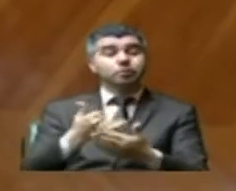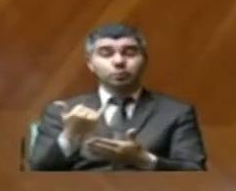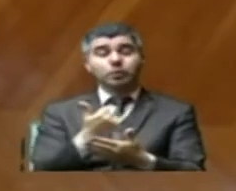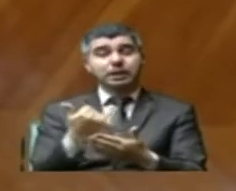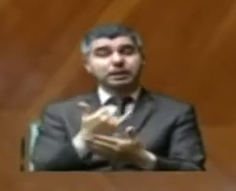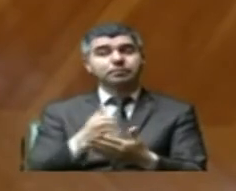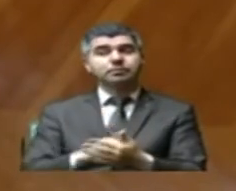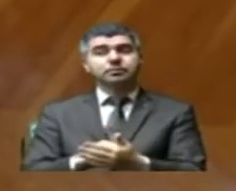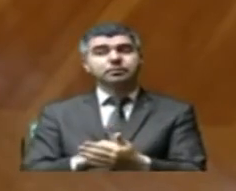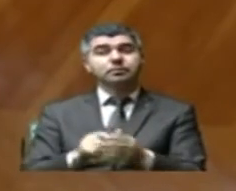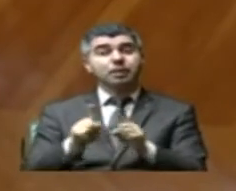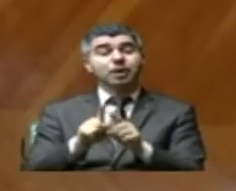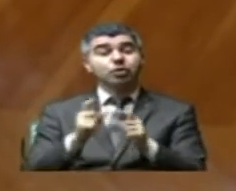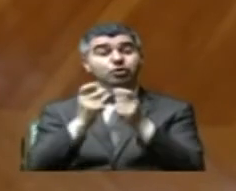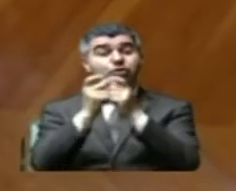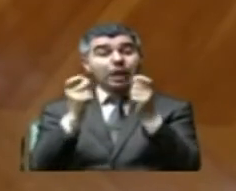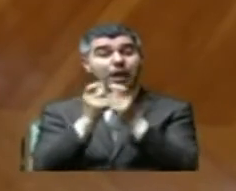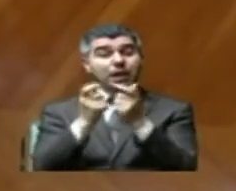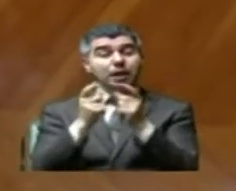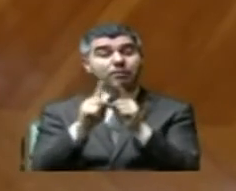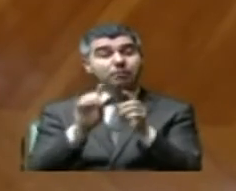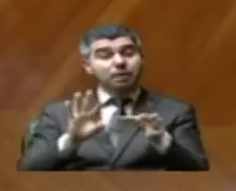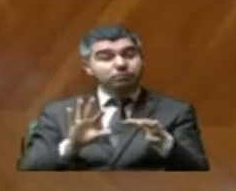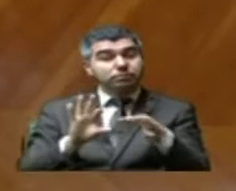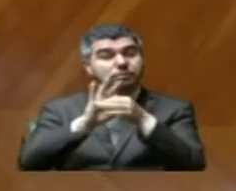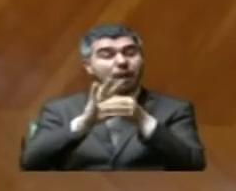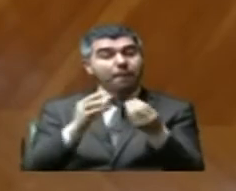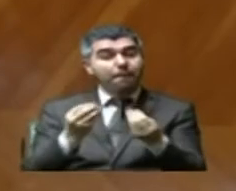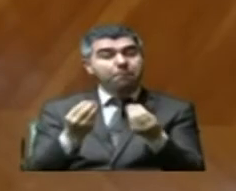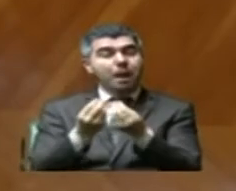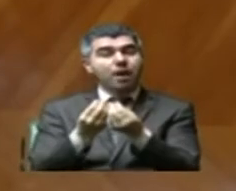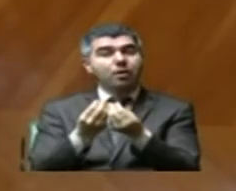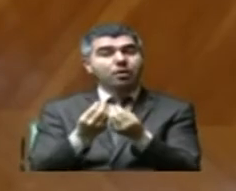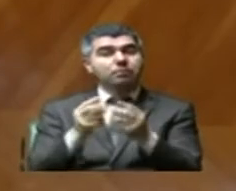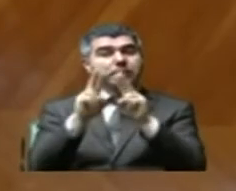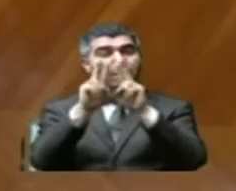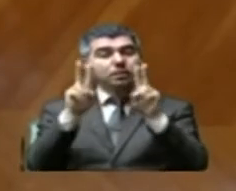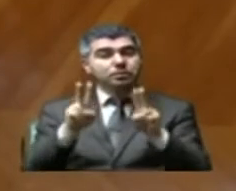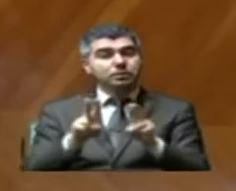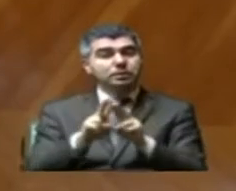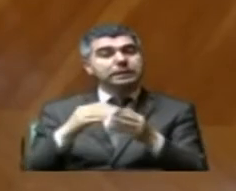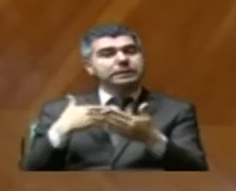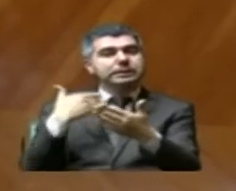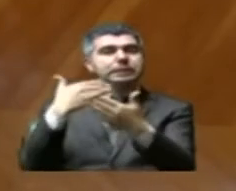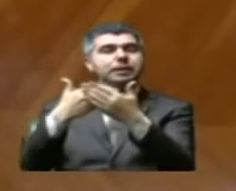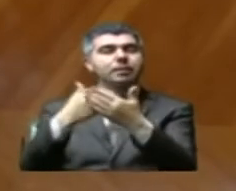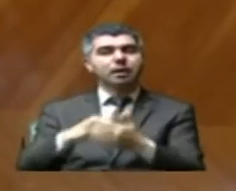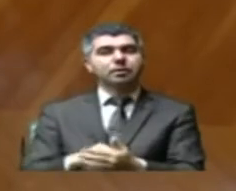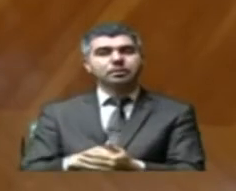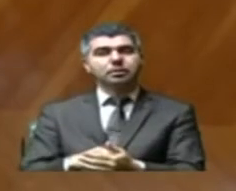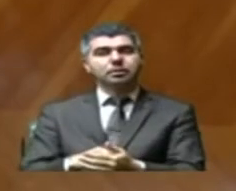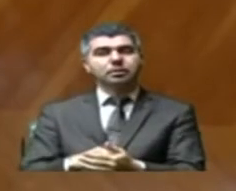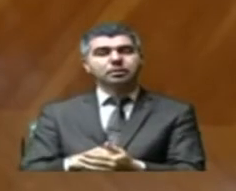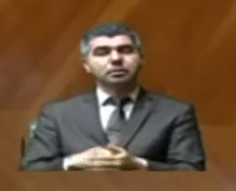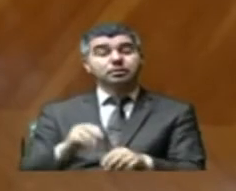الشركة ألزمت بطبيعة الحال المتعاقدين معها باش تولي هذه العقود ديال العمل غير محدودة المدة. ناهيك على